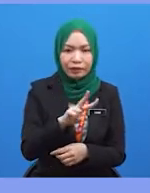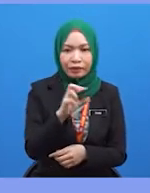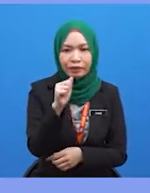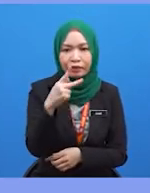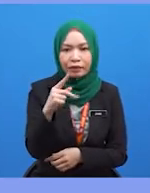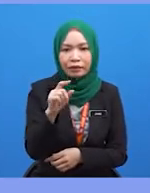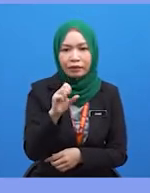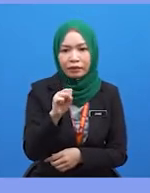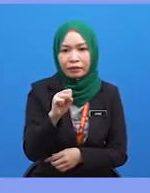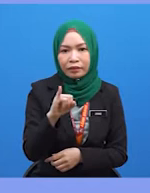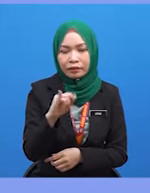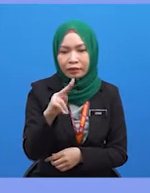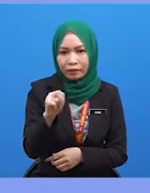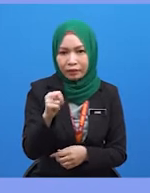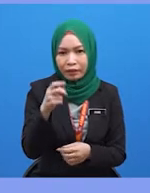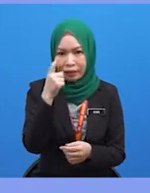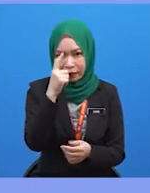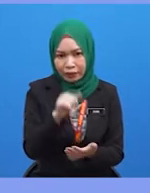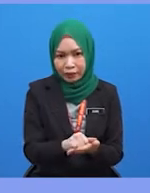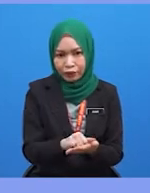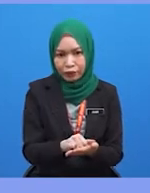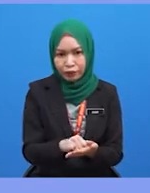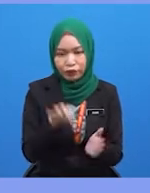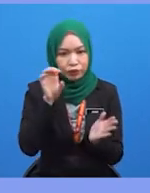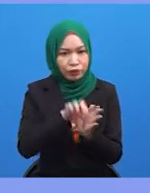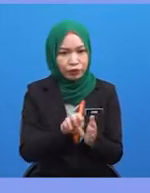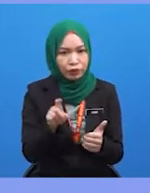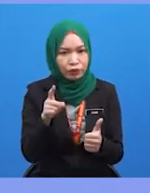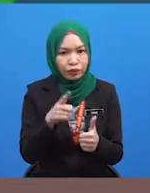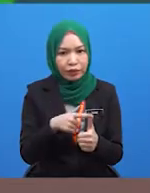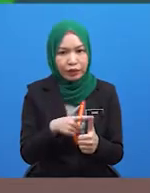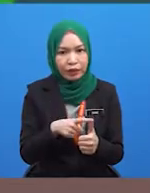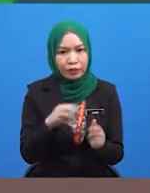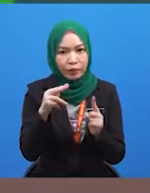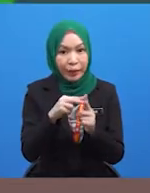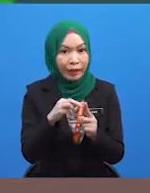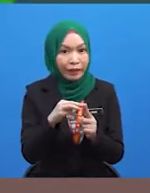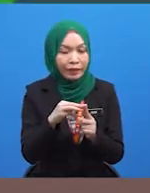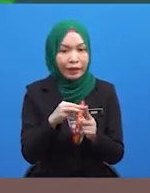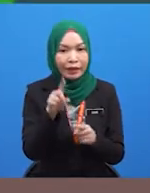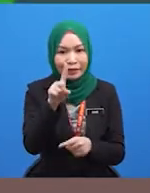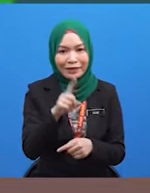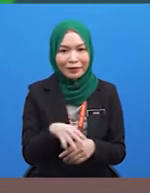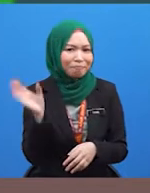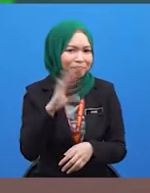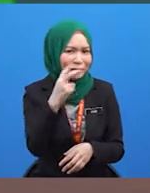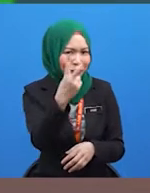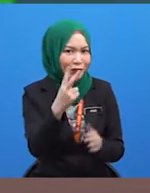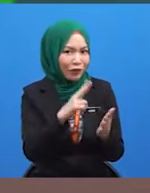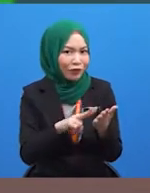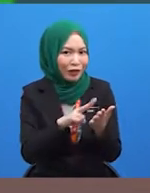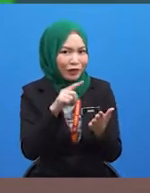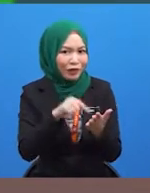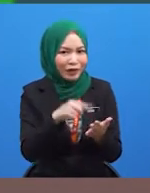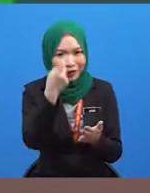Contoh 1, markahnya 1. Jom murid-murid, kita saksikan video ini